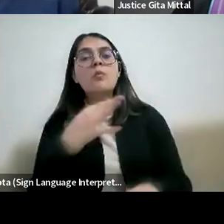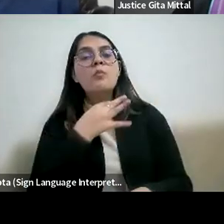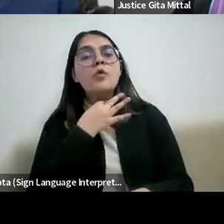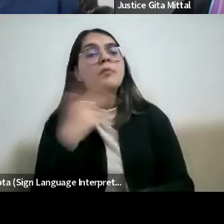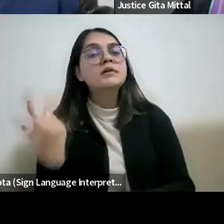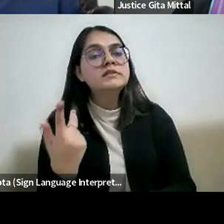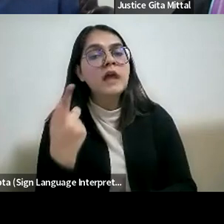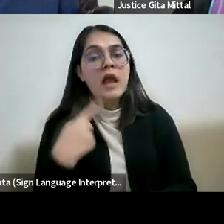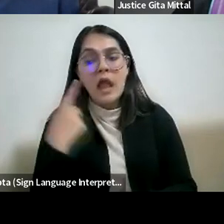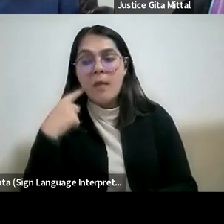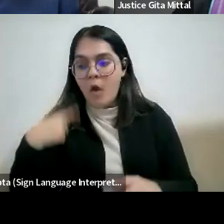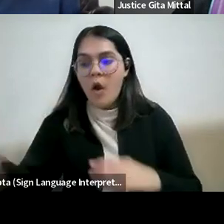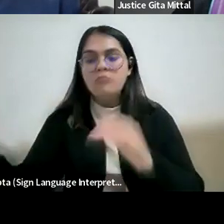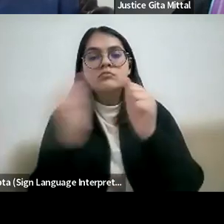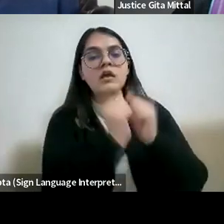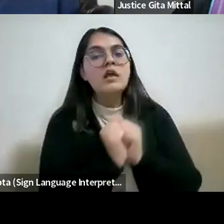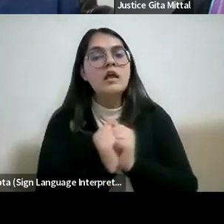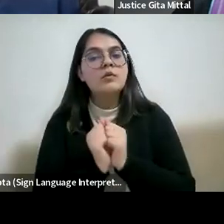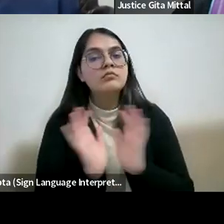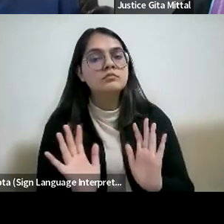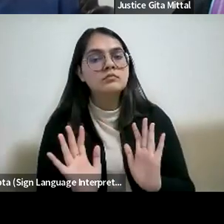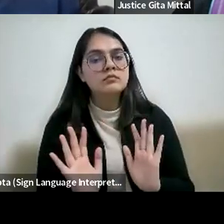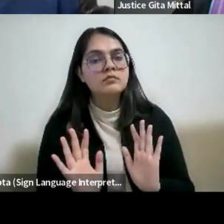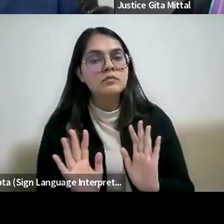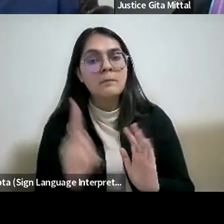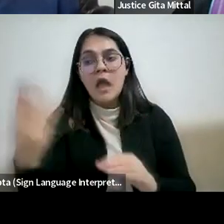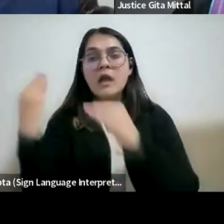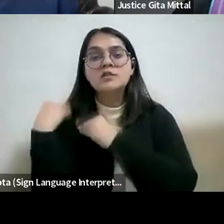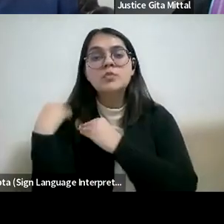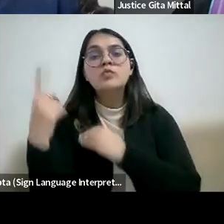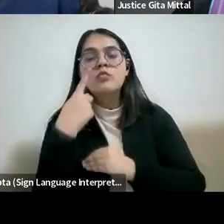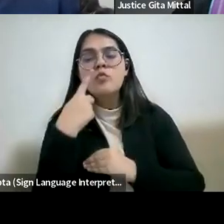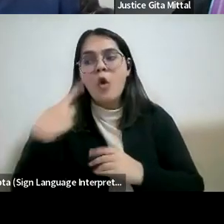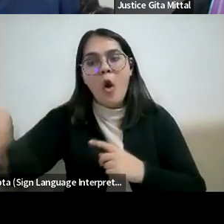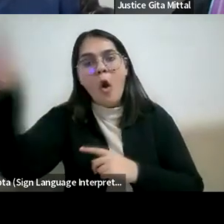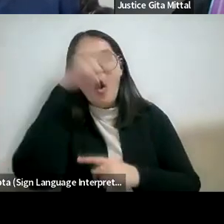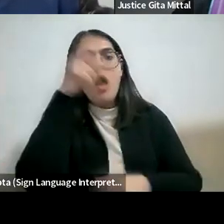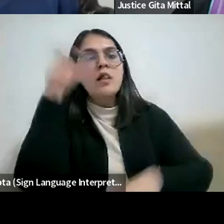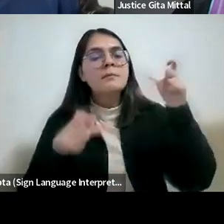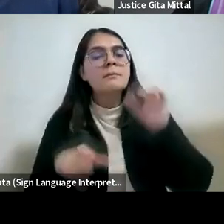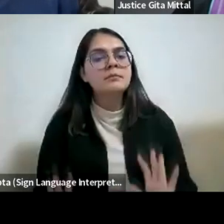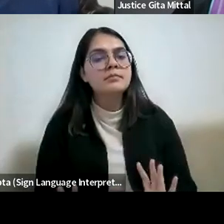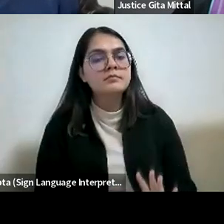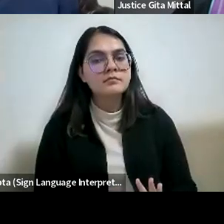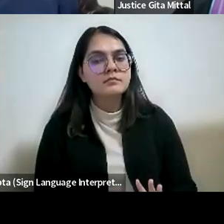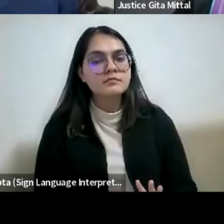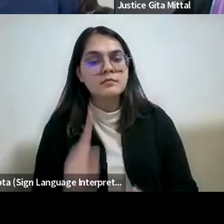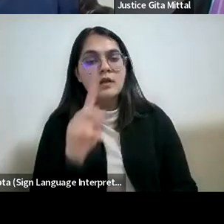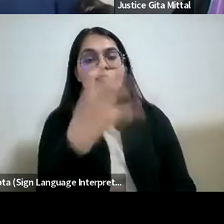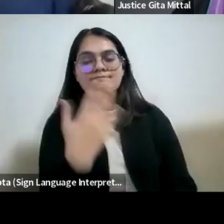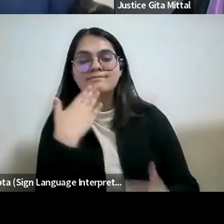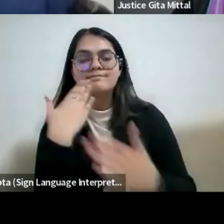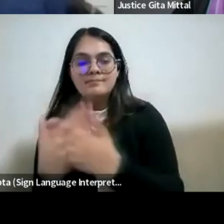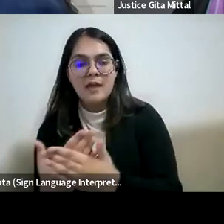होगी. And I think that's primarily a responsibility of citizens to each other. Yeah, thank you so much for